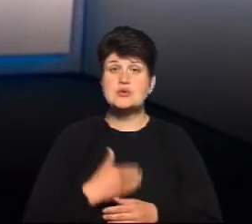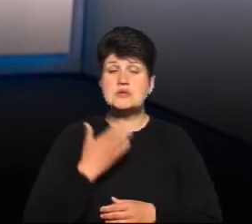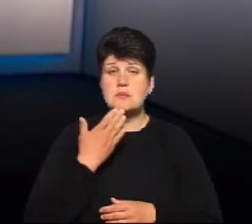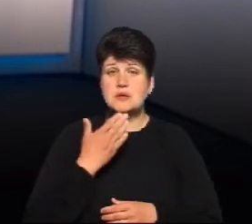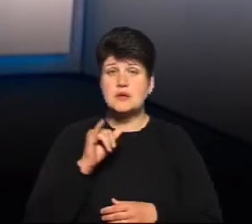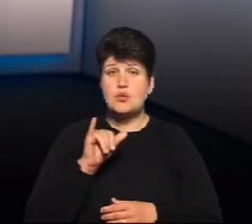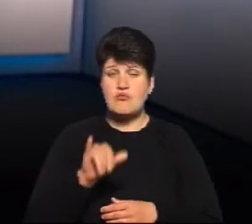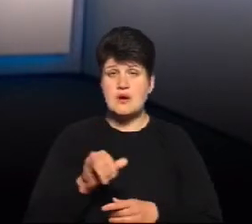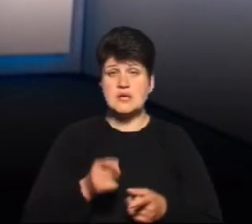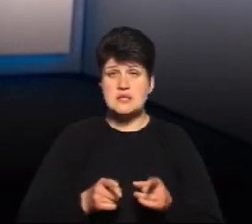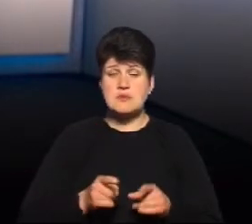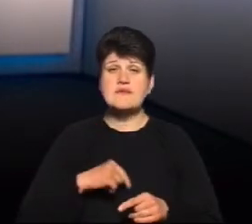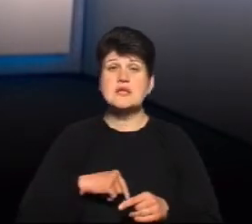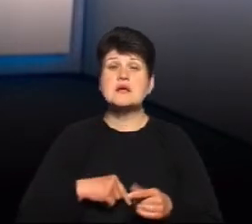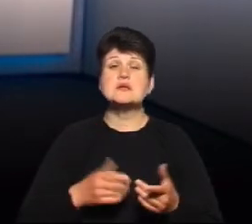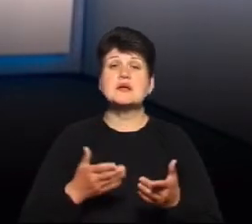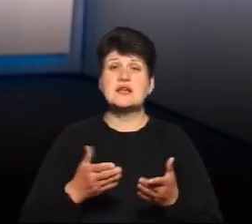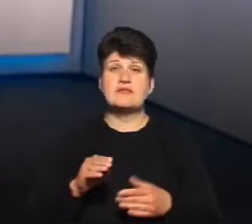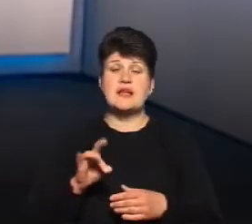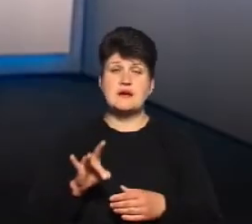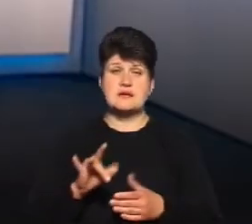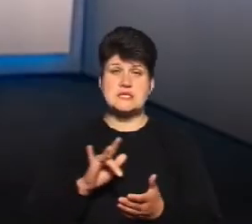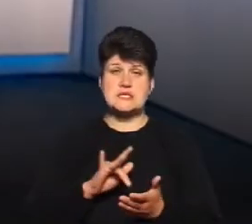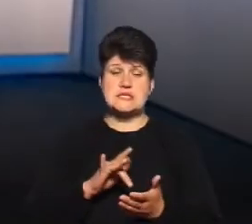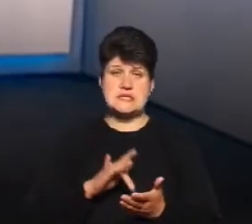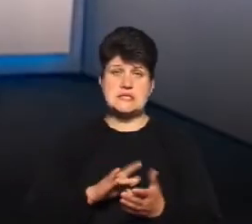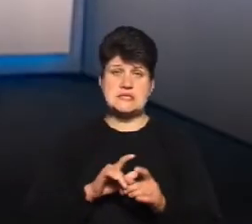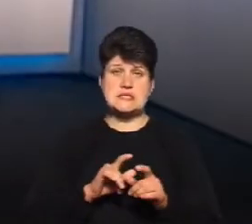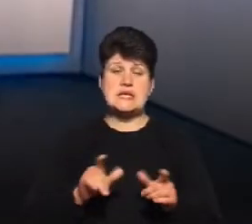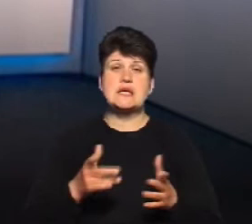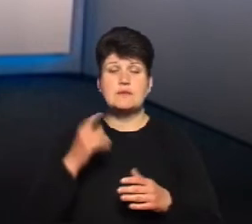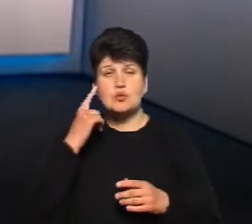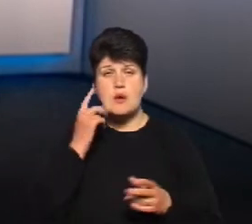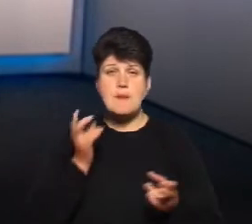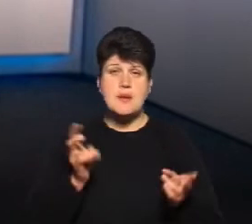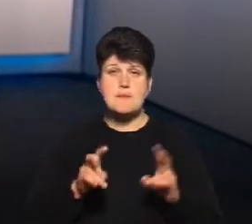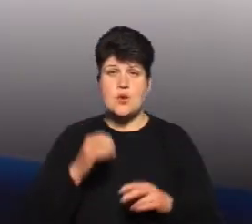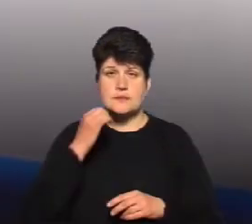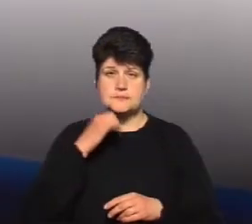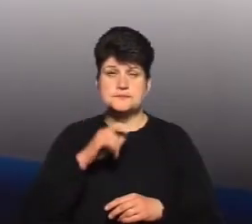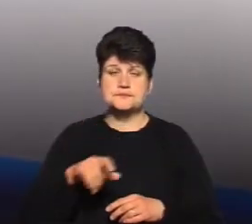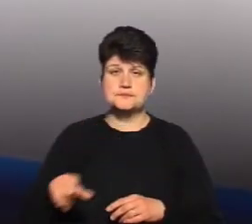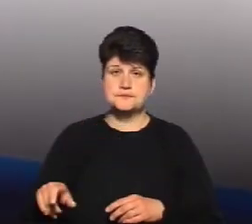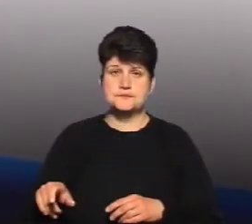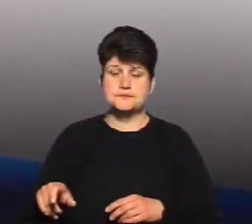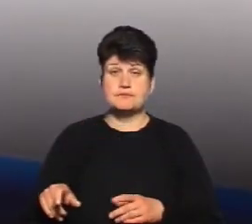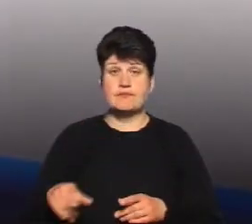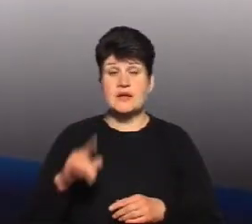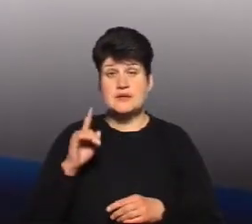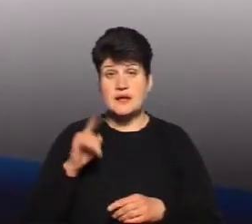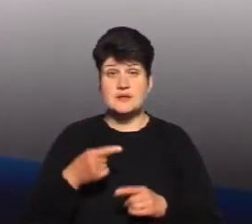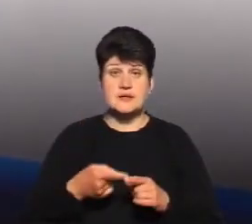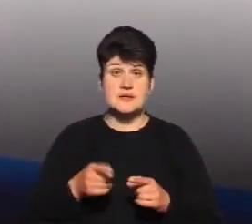насправді, який настрій панує в терцентрі, так? І з якими думками приходять до вас пенсіонери? Ну, знаєте, напевно, це я вас